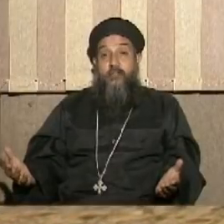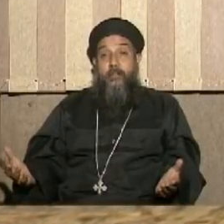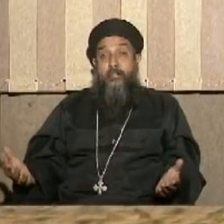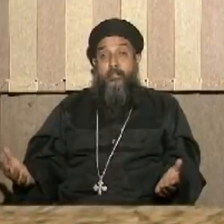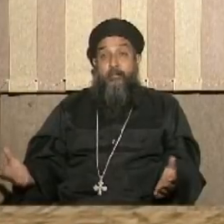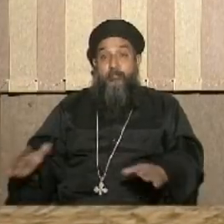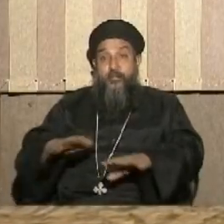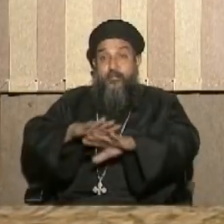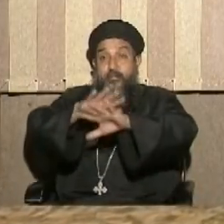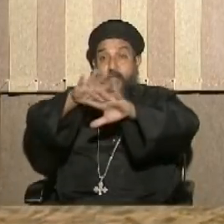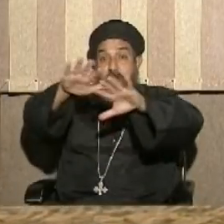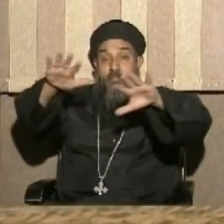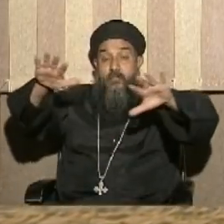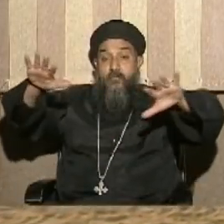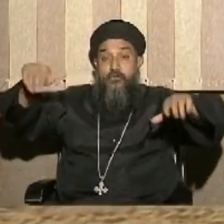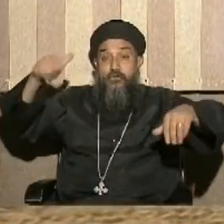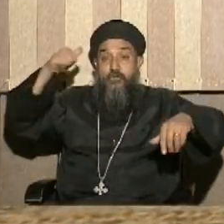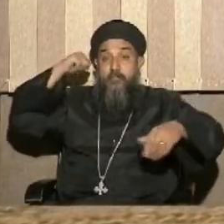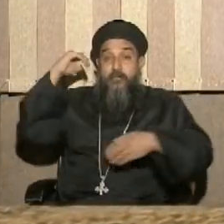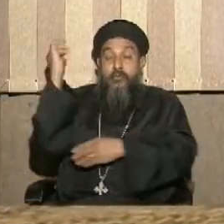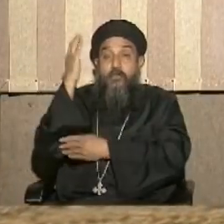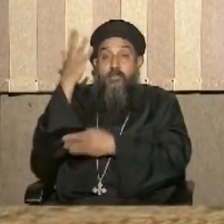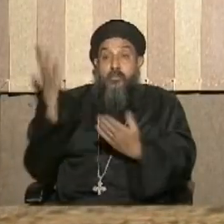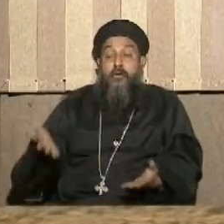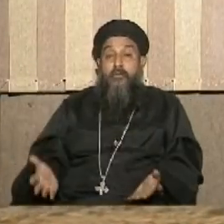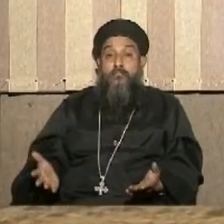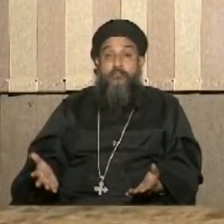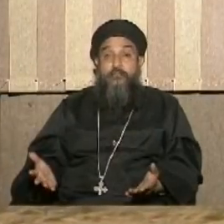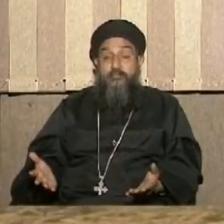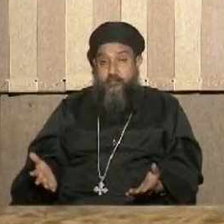احنا المنطقة كلها شجر مش متاح.